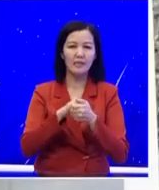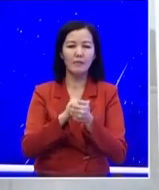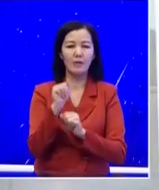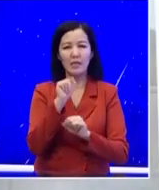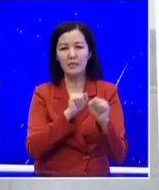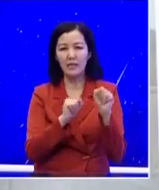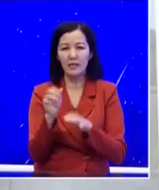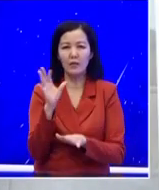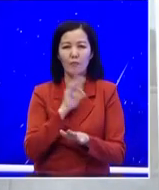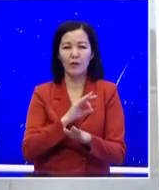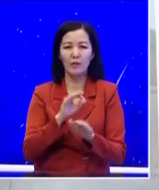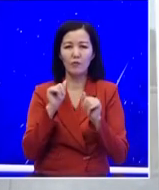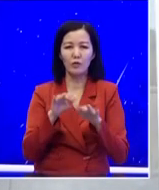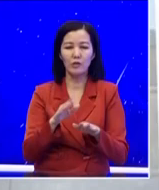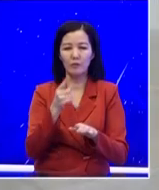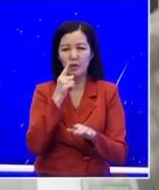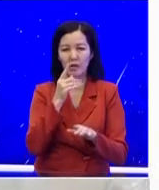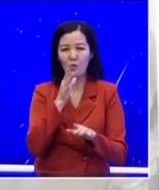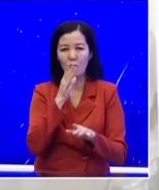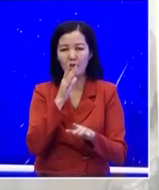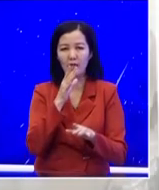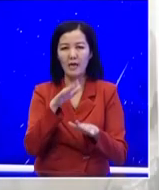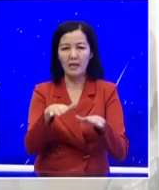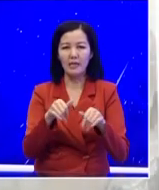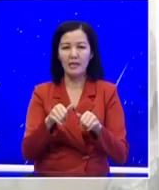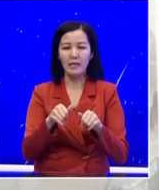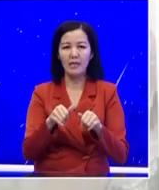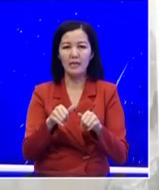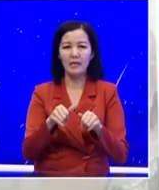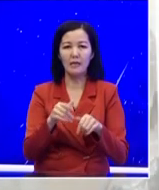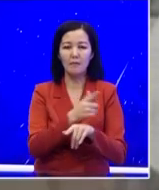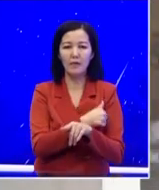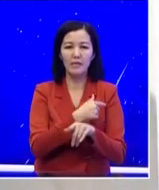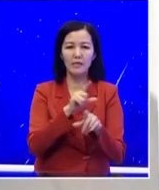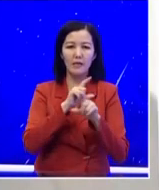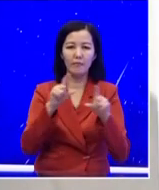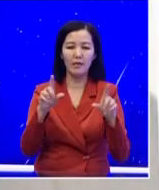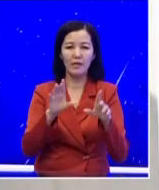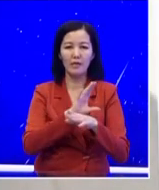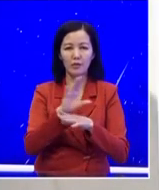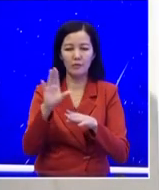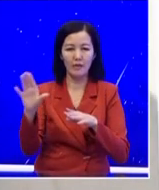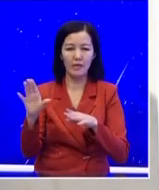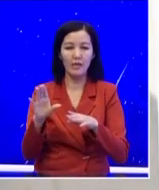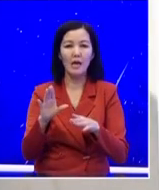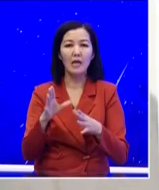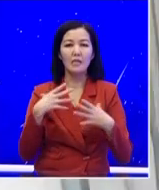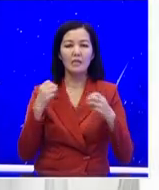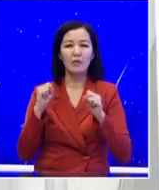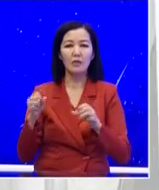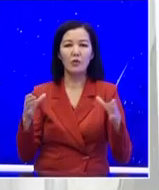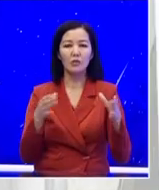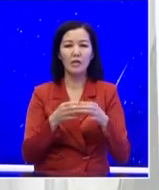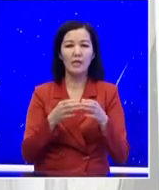антисептикалық зат ретінде пайдалануға ұйғарыпты. Таяу уақытта тәркіленген бұл өнім аудандардағы медициналық мекемелерге жіберілмек.